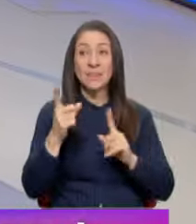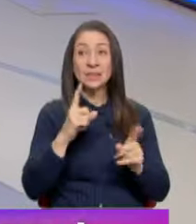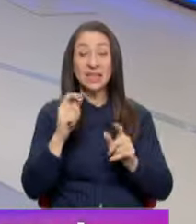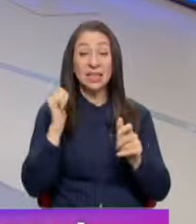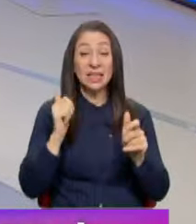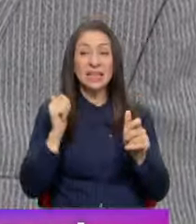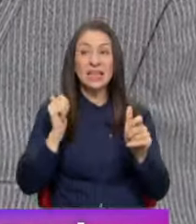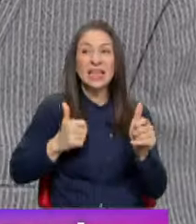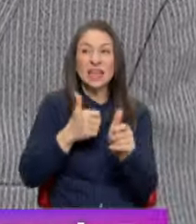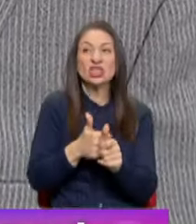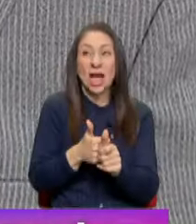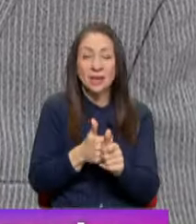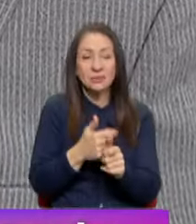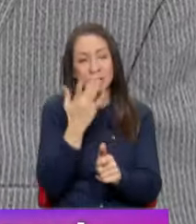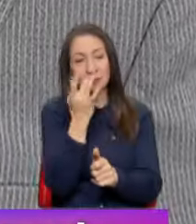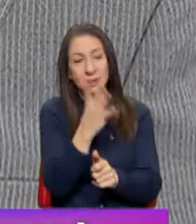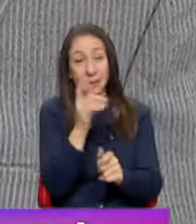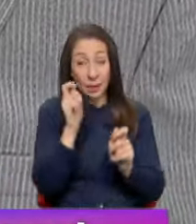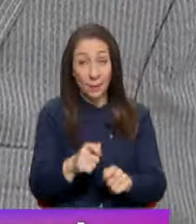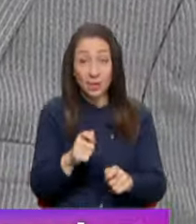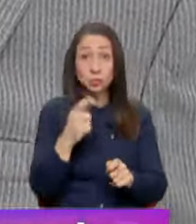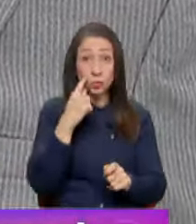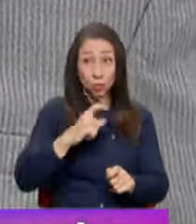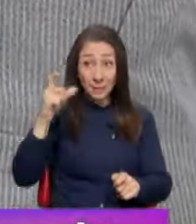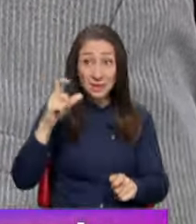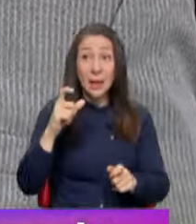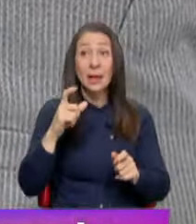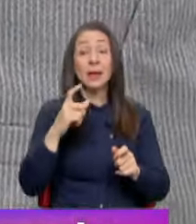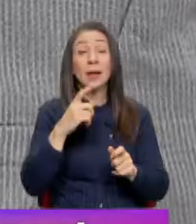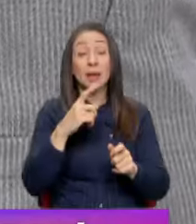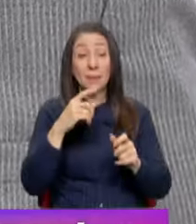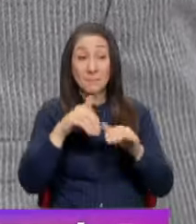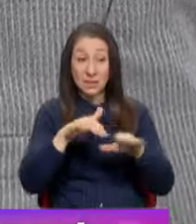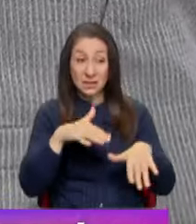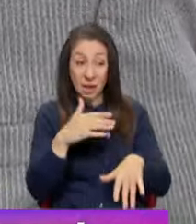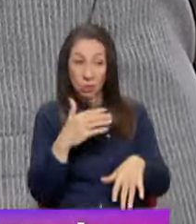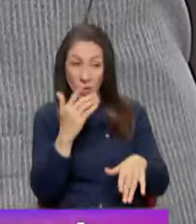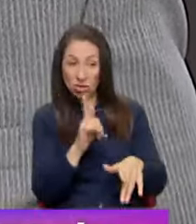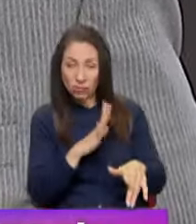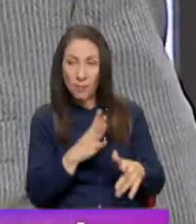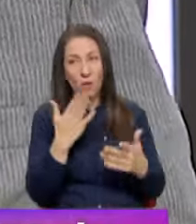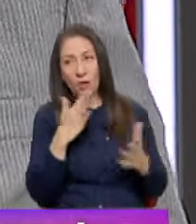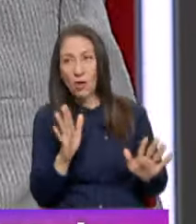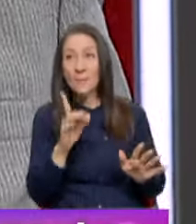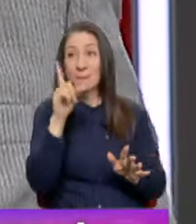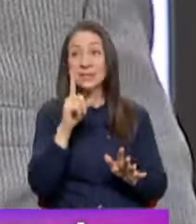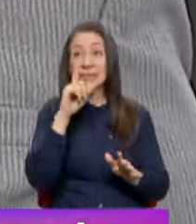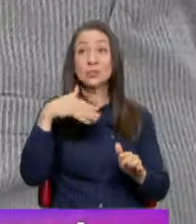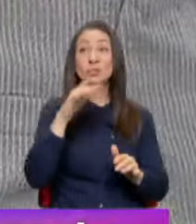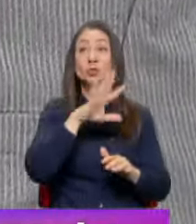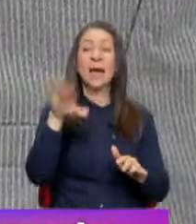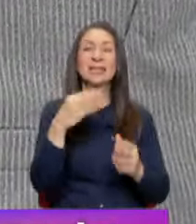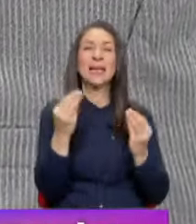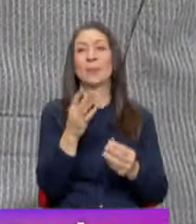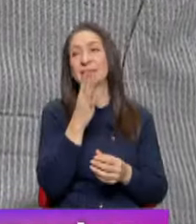danıştayı hiçe Sayan Cumhurbaşkanı artık meclise itibar eder mi etmeyecektir Dolayısıyla 1 Nisan'dan sonra şunu